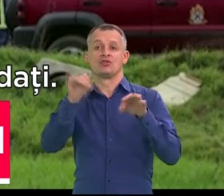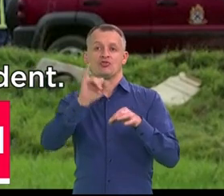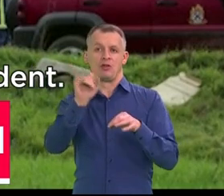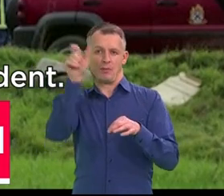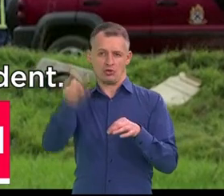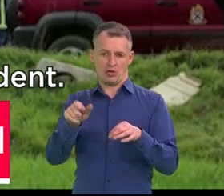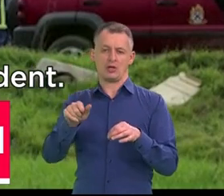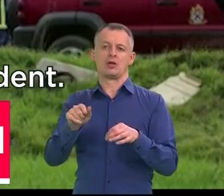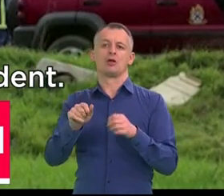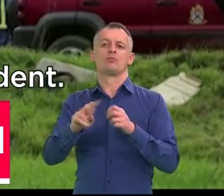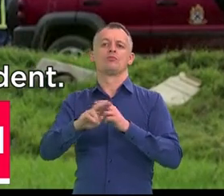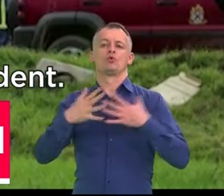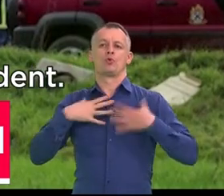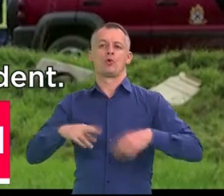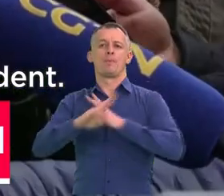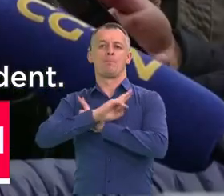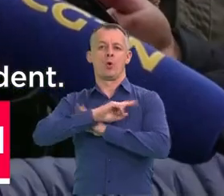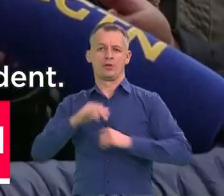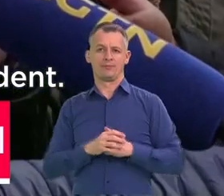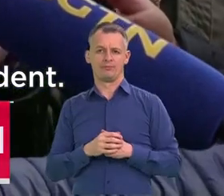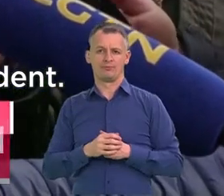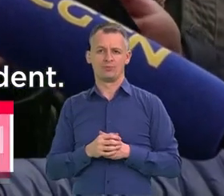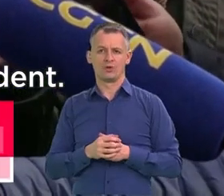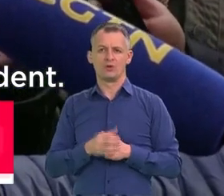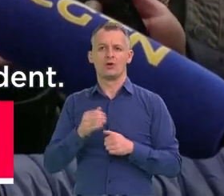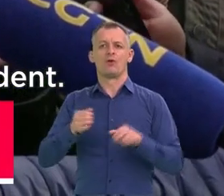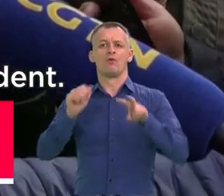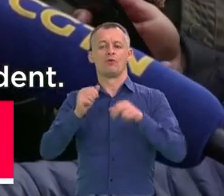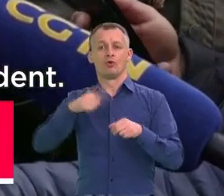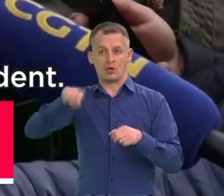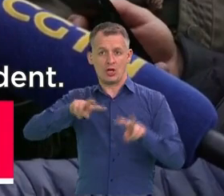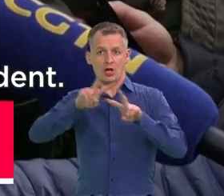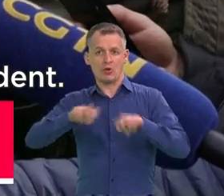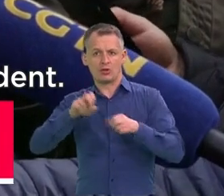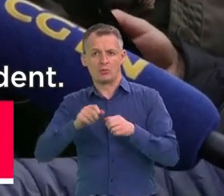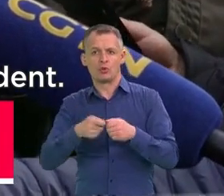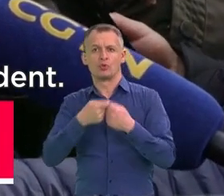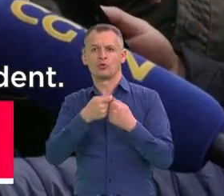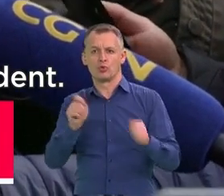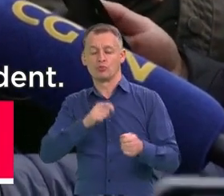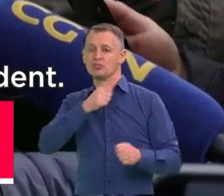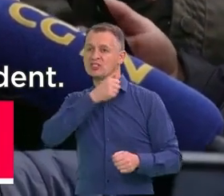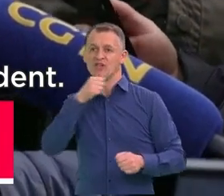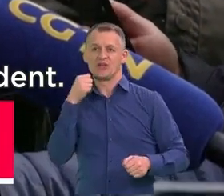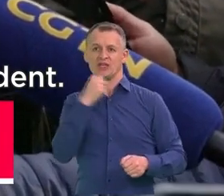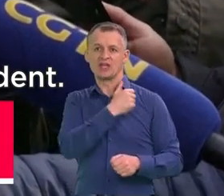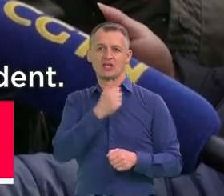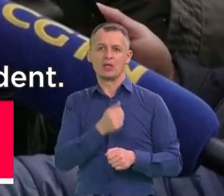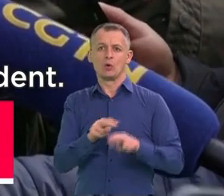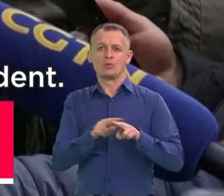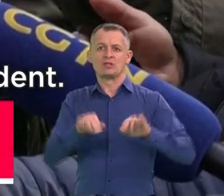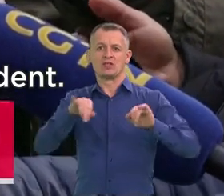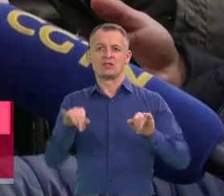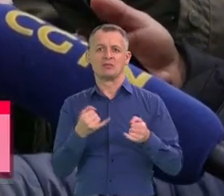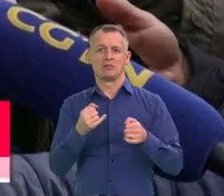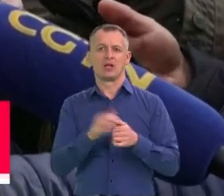να διερευνήσουμε με απόλυτη σοβαρότητα, με απόλυτη διαφάνεια τα αίτια